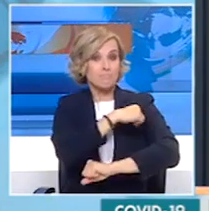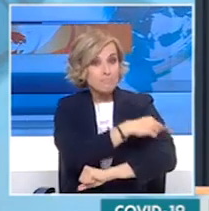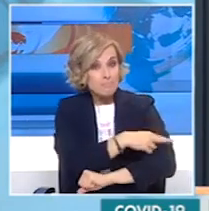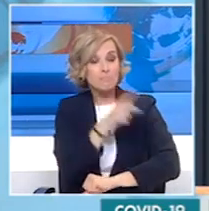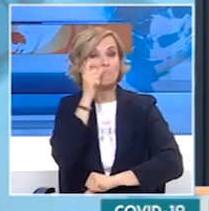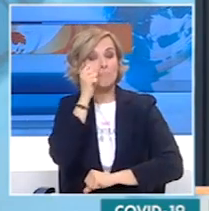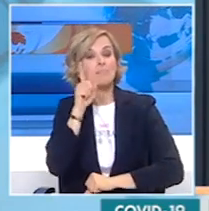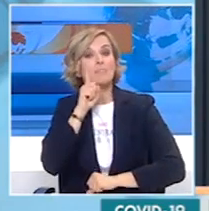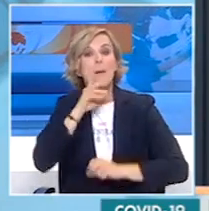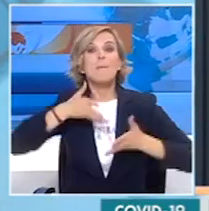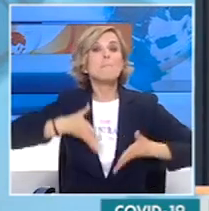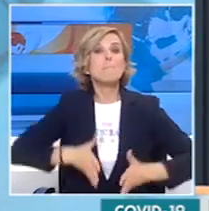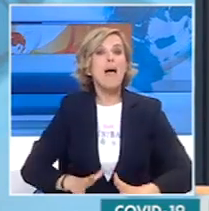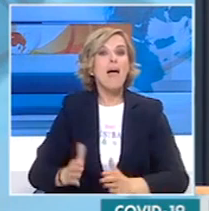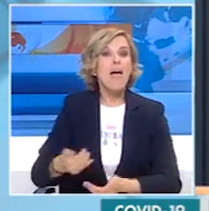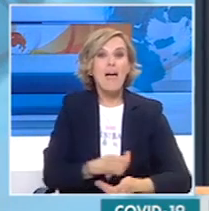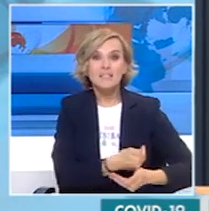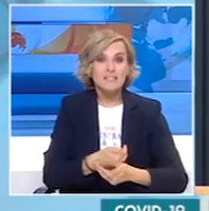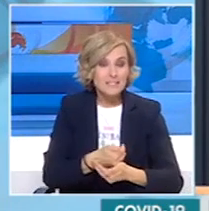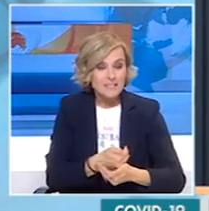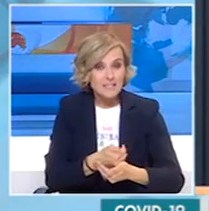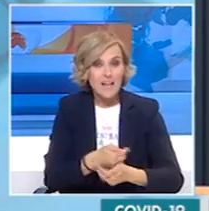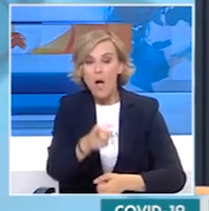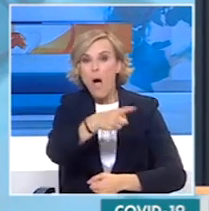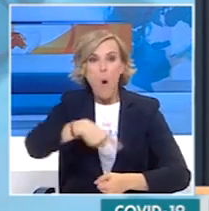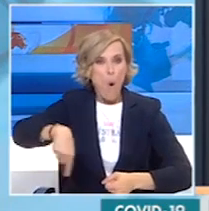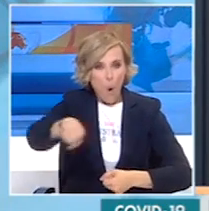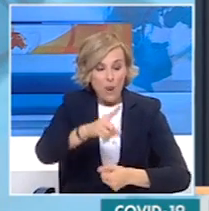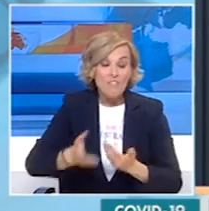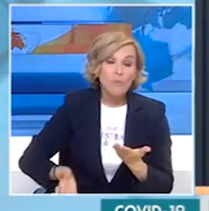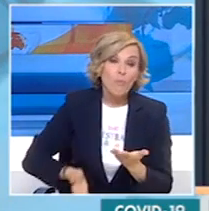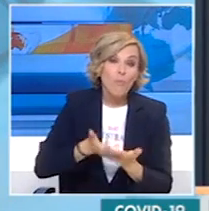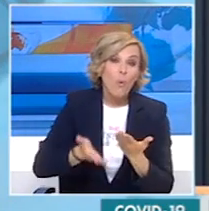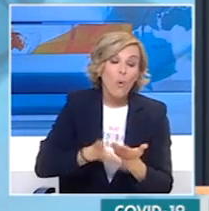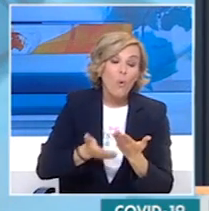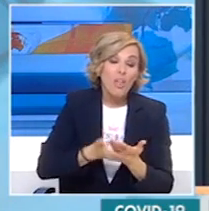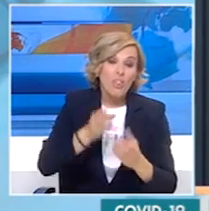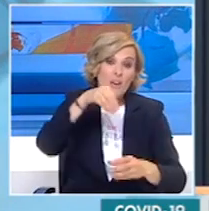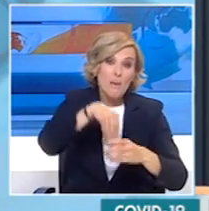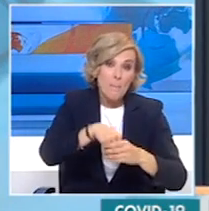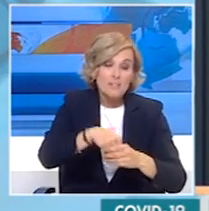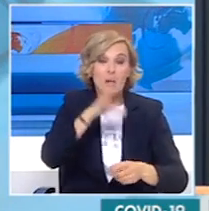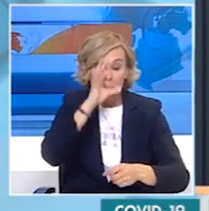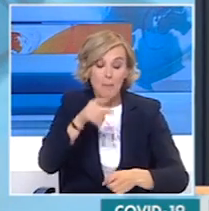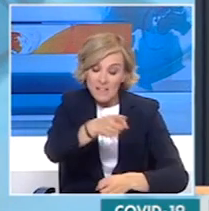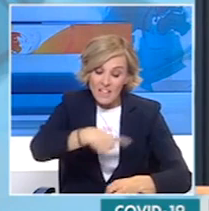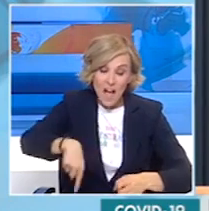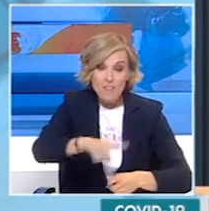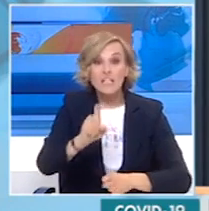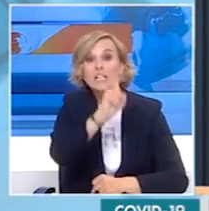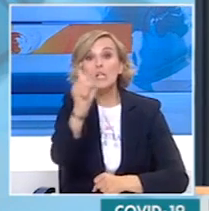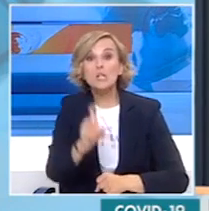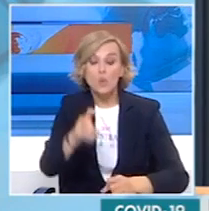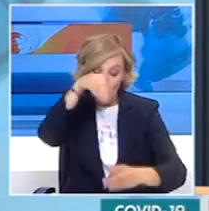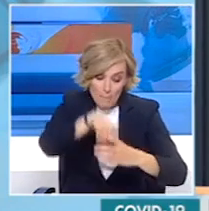ΜΕΕΦΤΕΣ. Χωρίς αυτές και αυτούς, κανένα σύστημα υγείας δεν θα μπορούσε να είναι λειτουργικό. Οι νοσηλεύτριες και οι νοσηλευτές